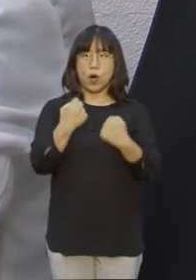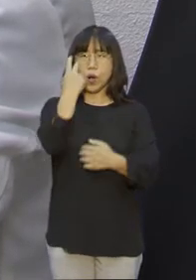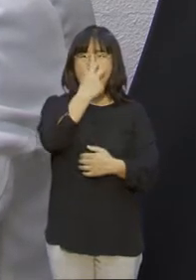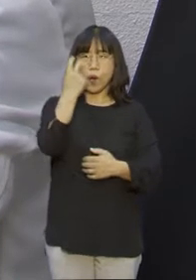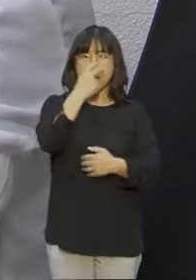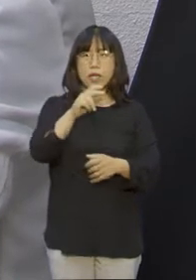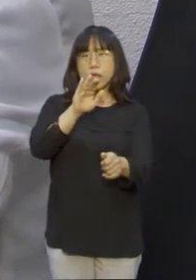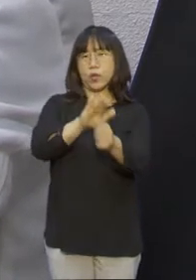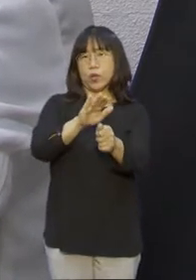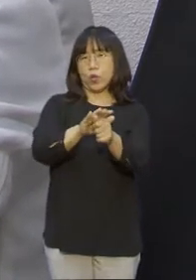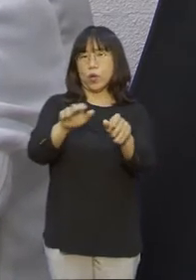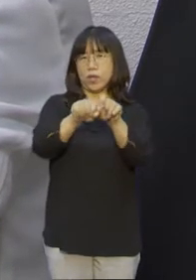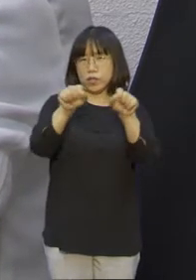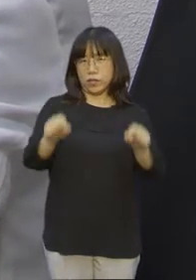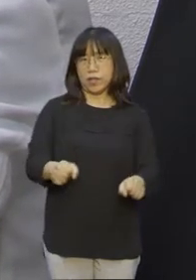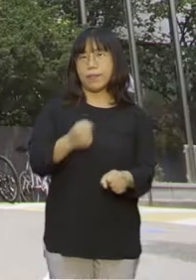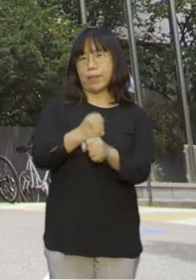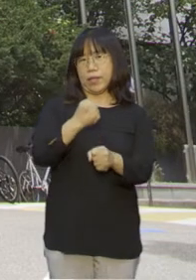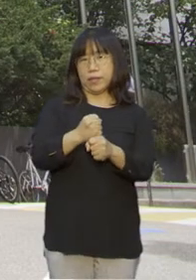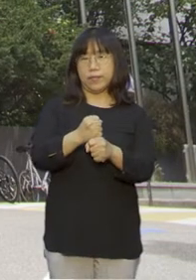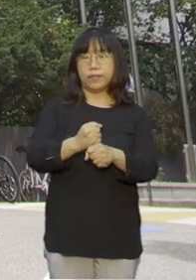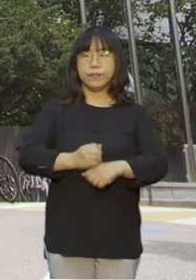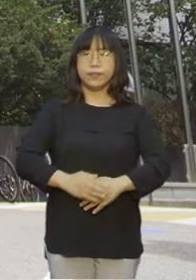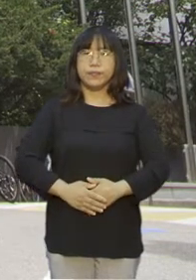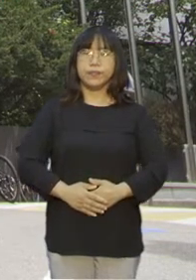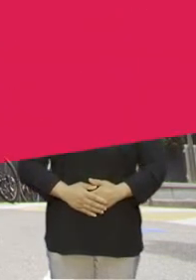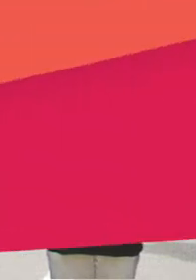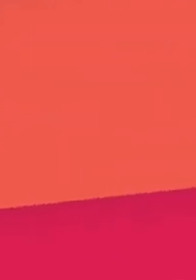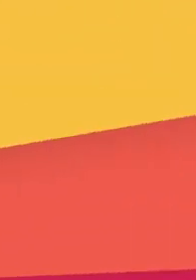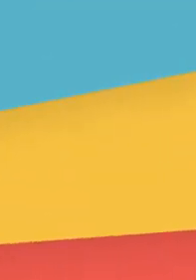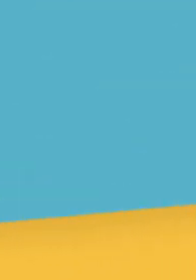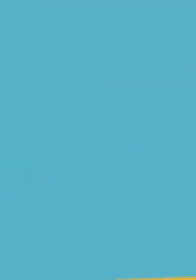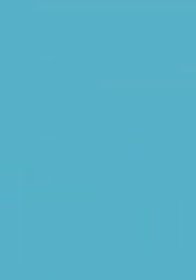다양한 건강관리 체계를 만들어가고 있습니다.